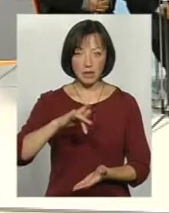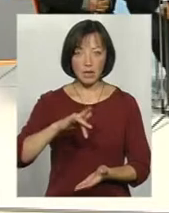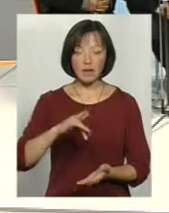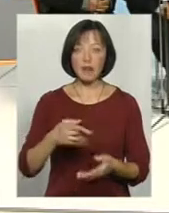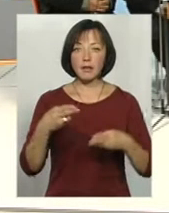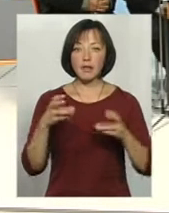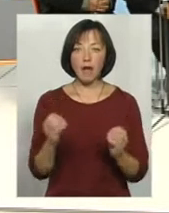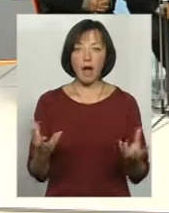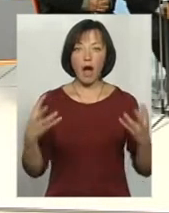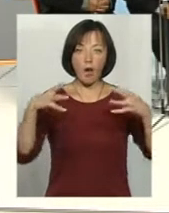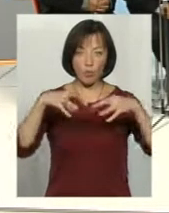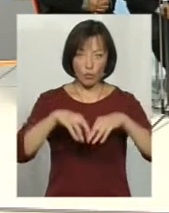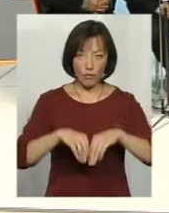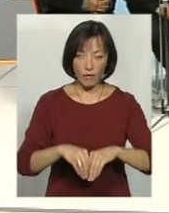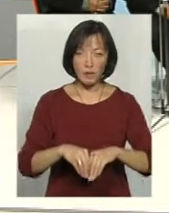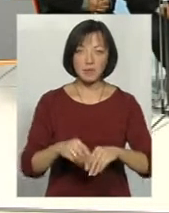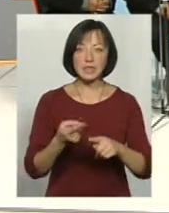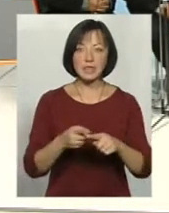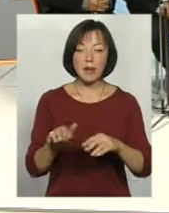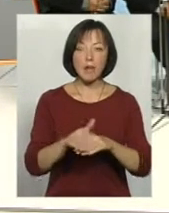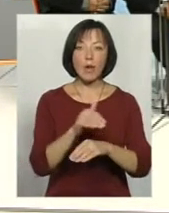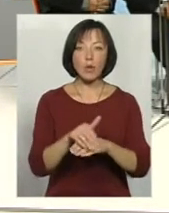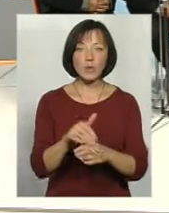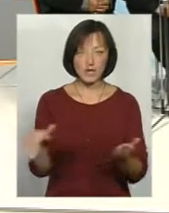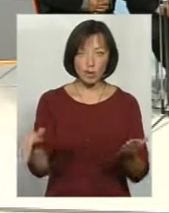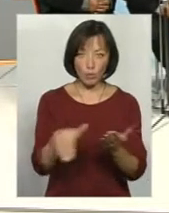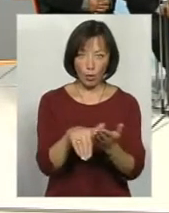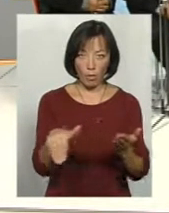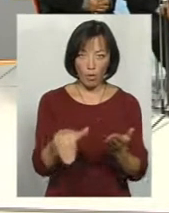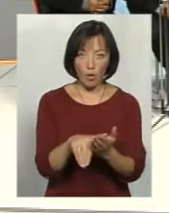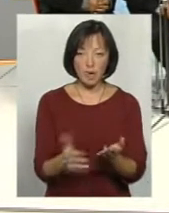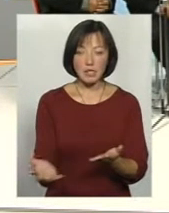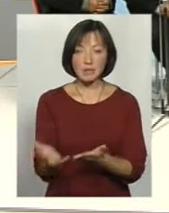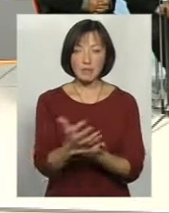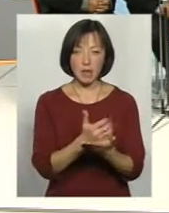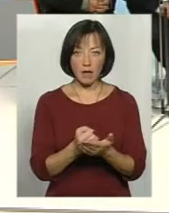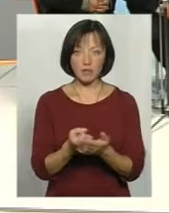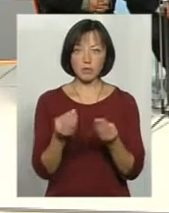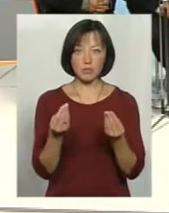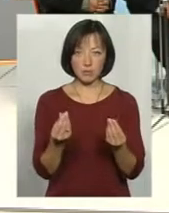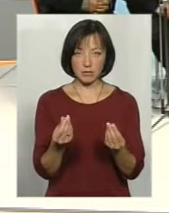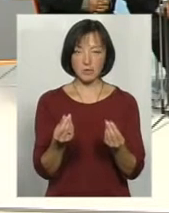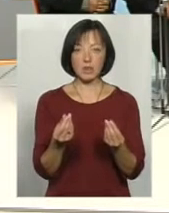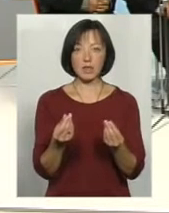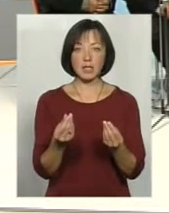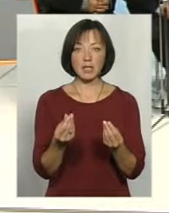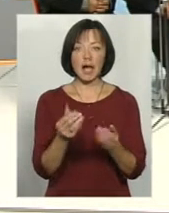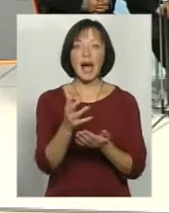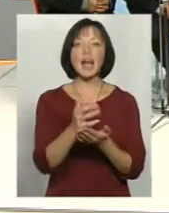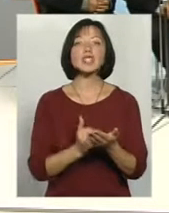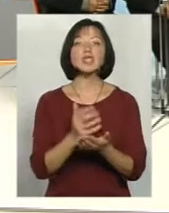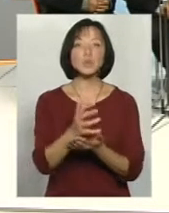де акумулюватиметься ота допомога, так, і збиратиметься, тобто, свого роду ще й ресурсний центр. Так я